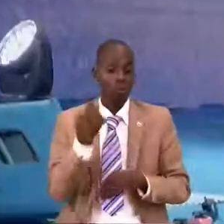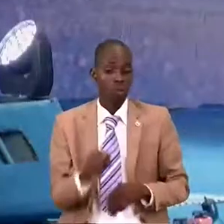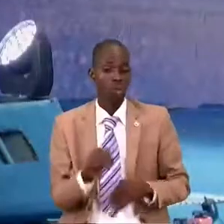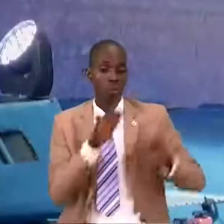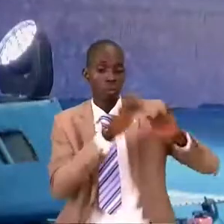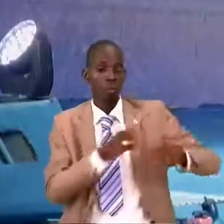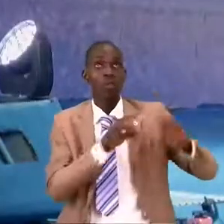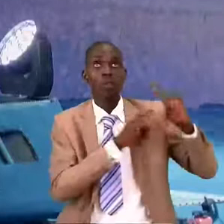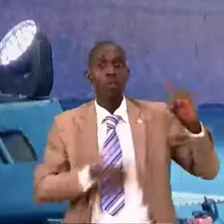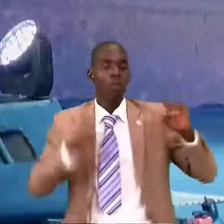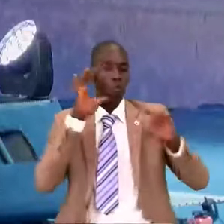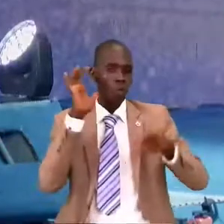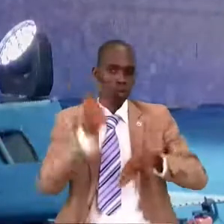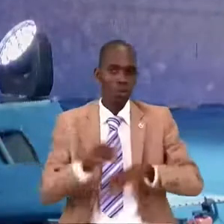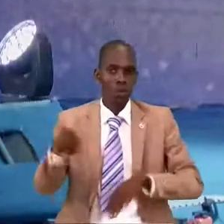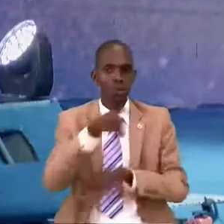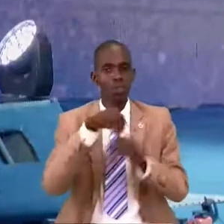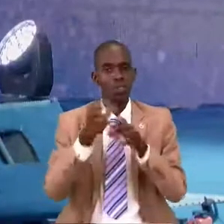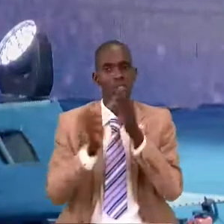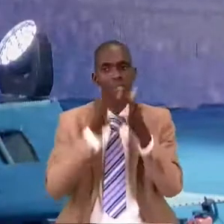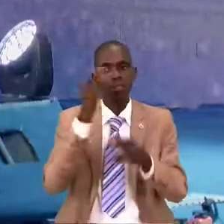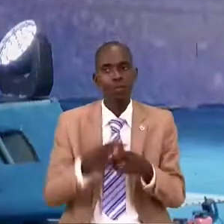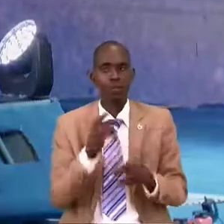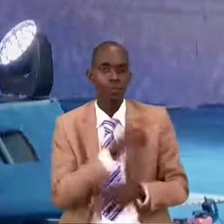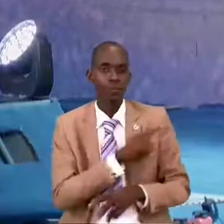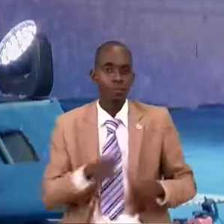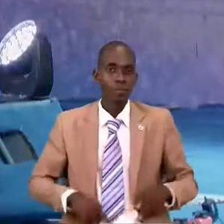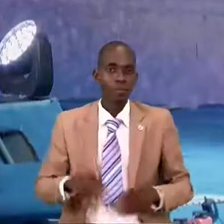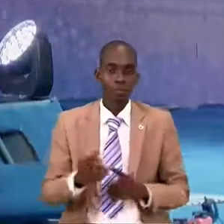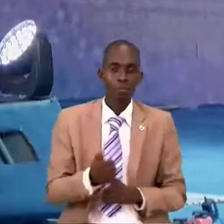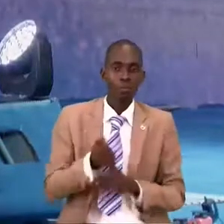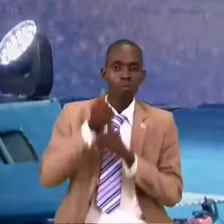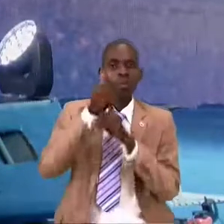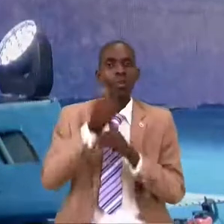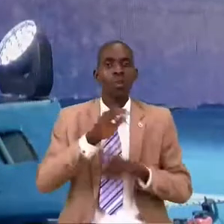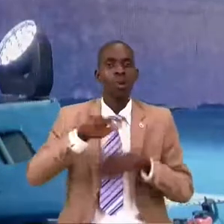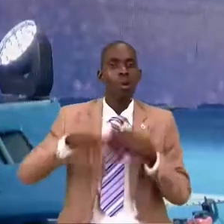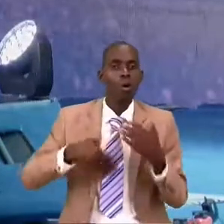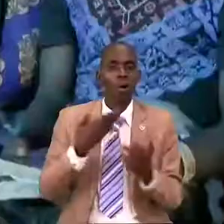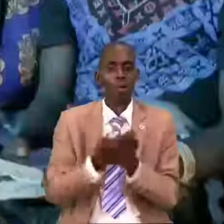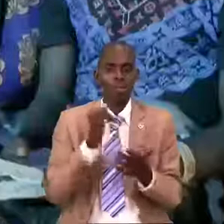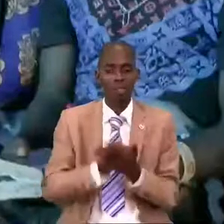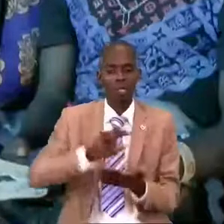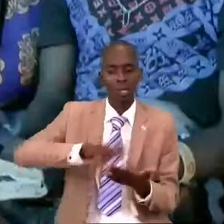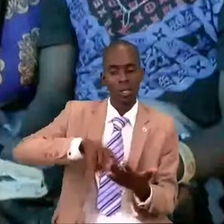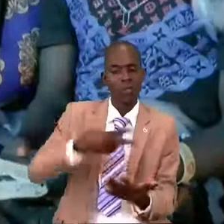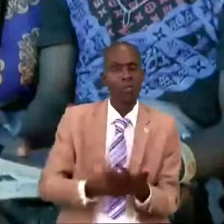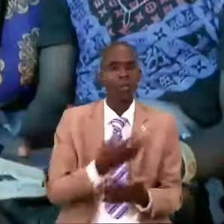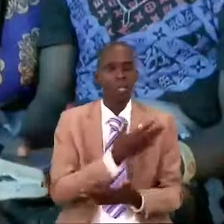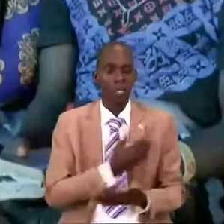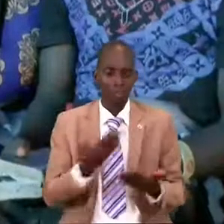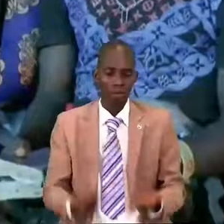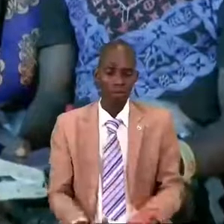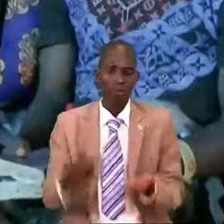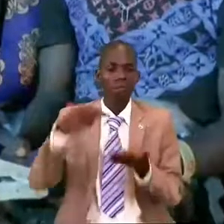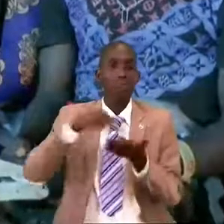L'Éternel soutient tous ceux qui tombent et il redresse tous ceux qui sont courbés. Il va te